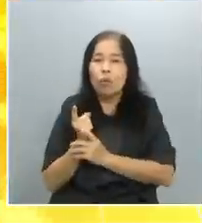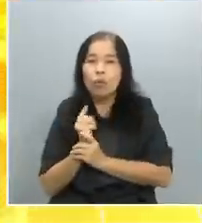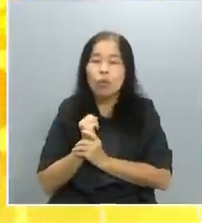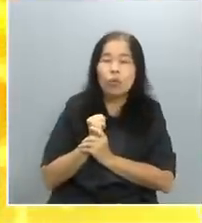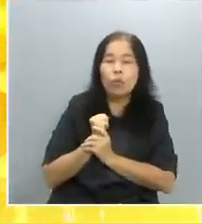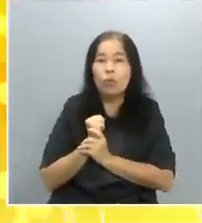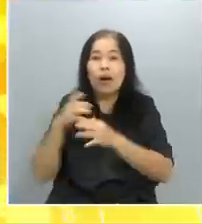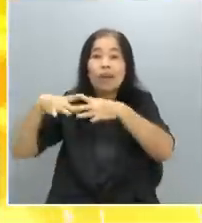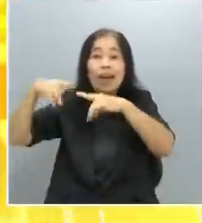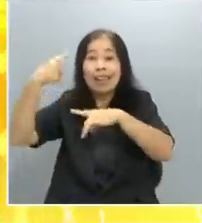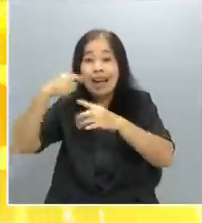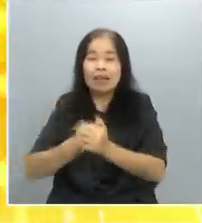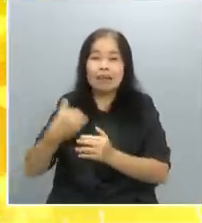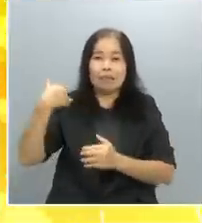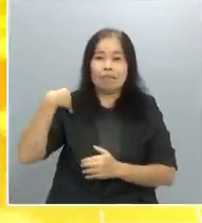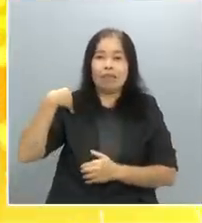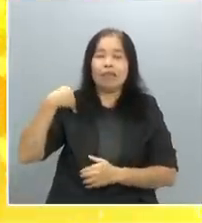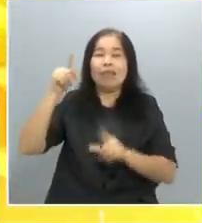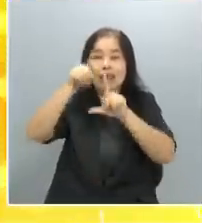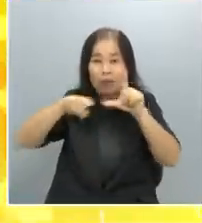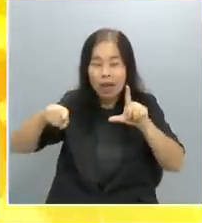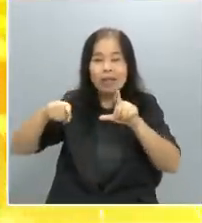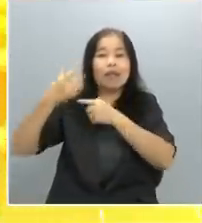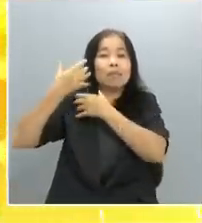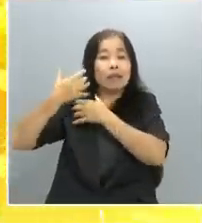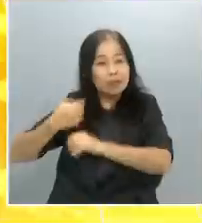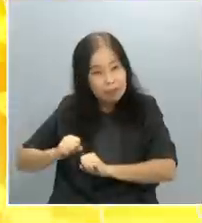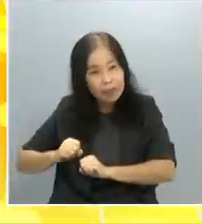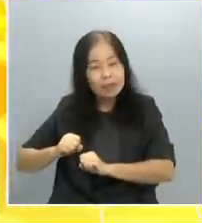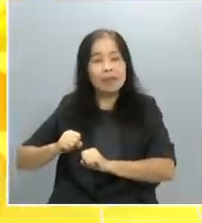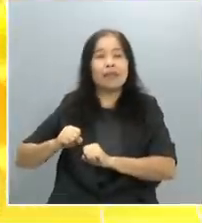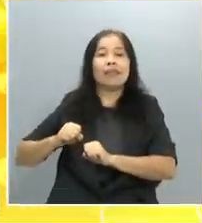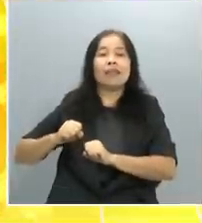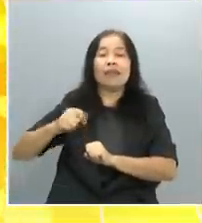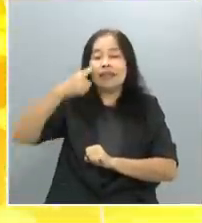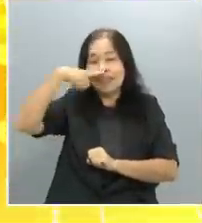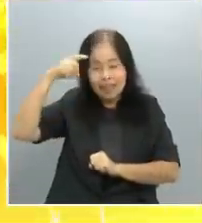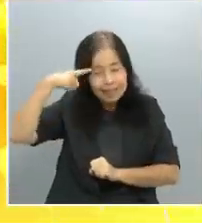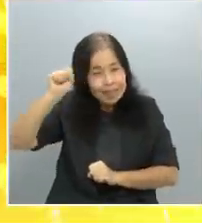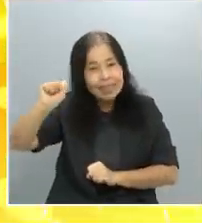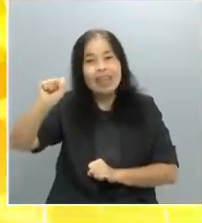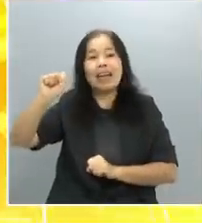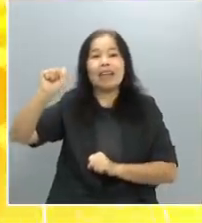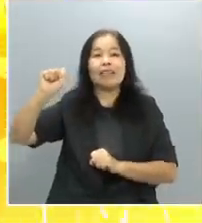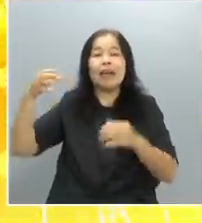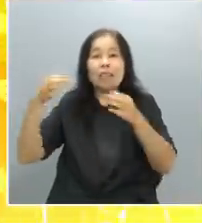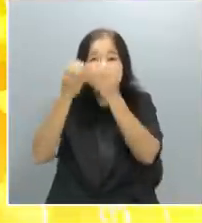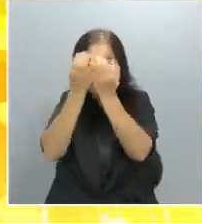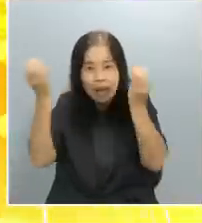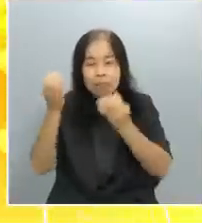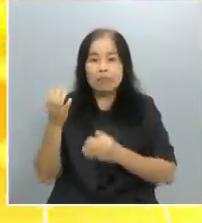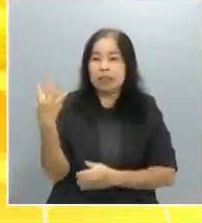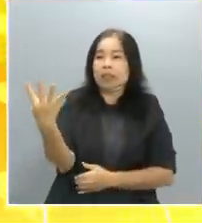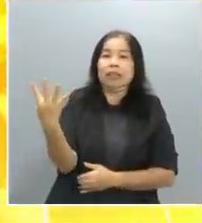ประกอบด้วยพรรคก้าวไกล ประชาธ ิ ป ั ตย์ ไทยสร้างไทยและพรรคเป็นธรรมท่านผู้ชมครับ